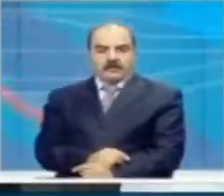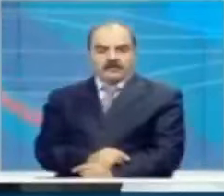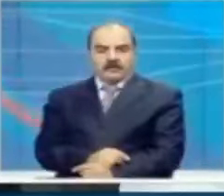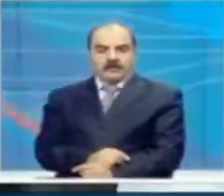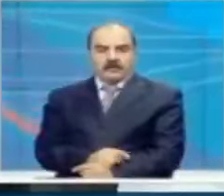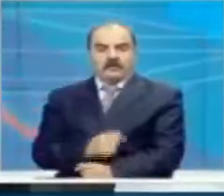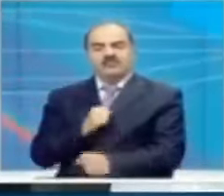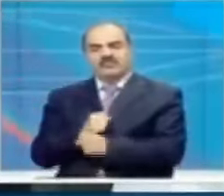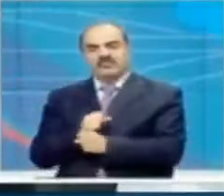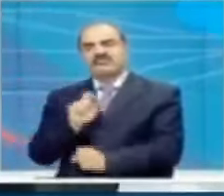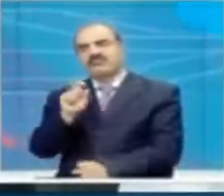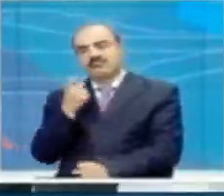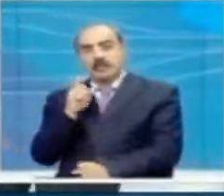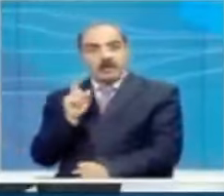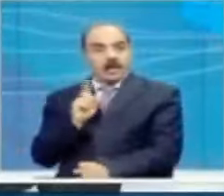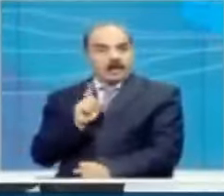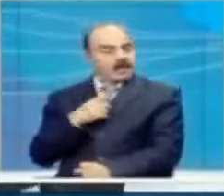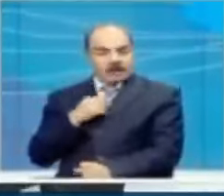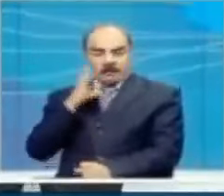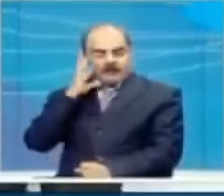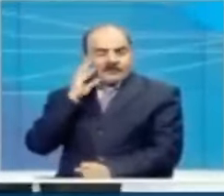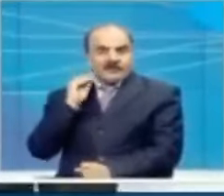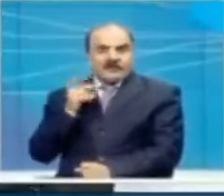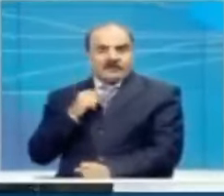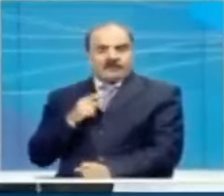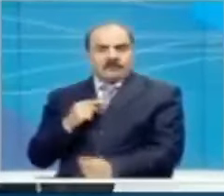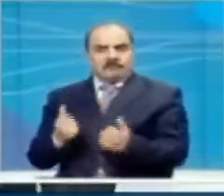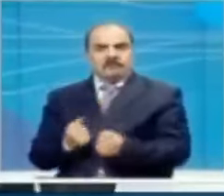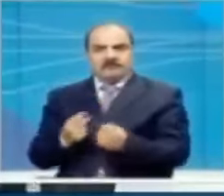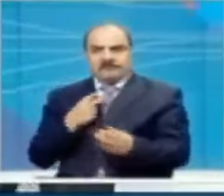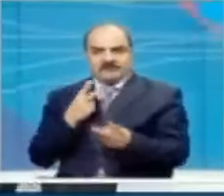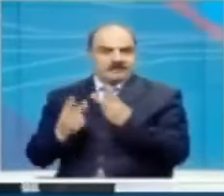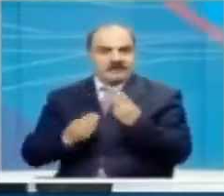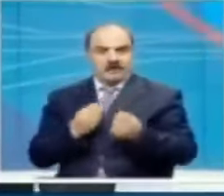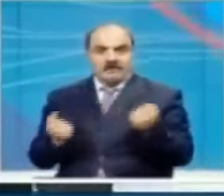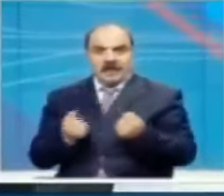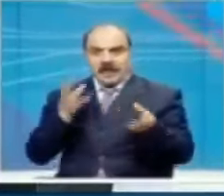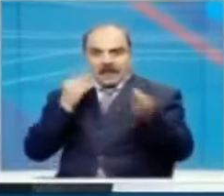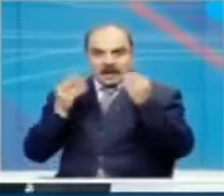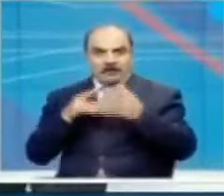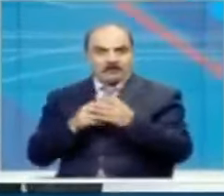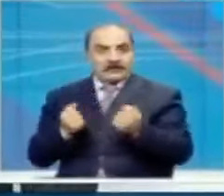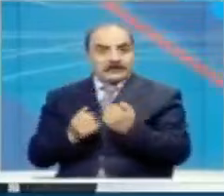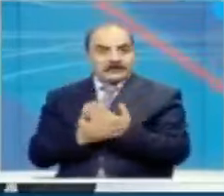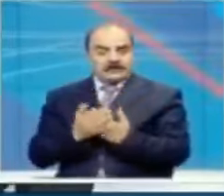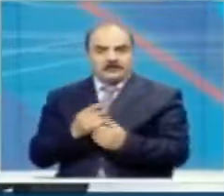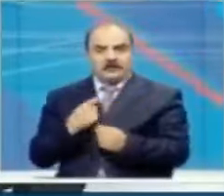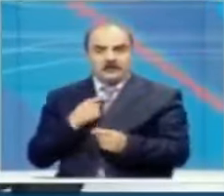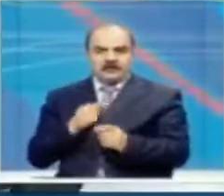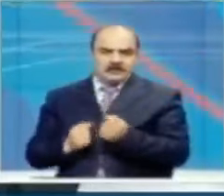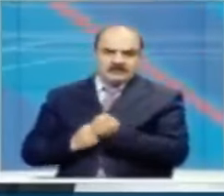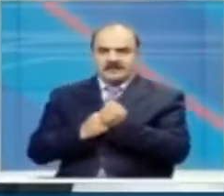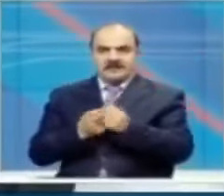شغل بنروحه ونرجع لا بيبقى في اوتتي ان احنا نتعلم حتى بيبقى في سبورت ان احنا ناخد